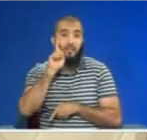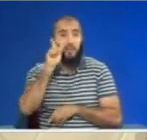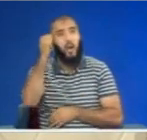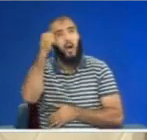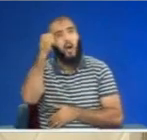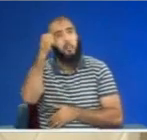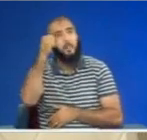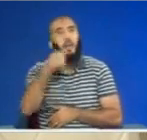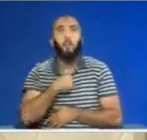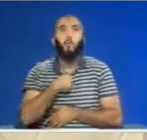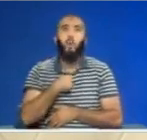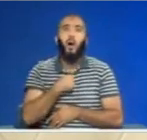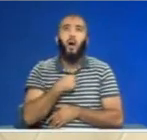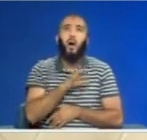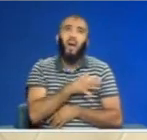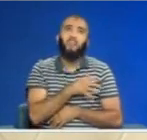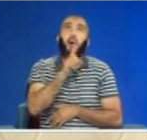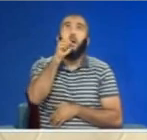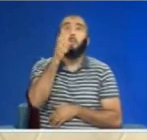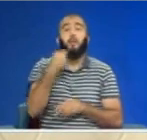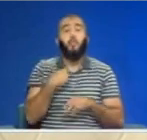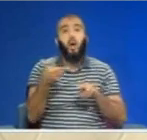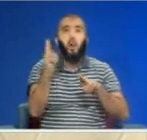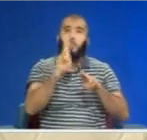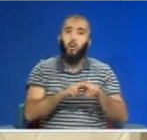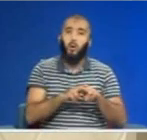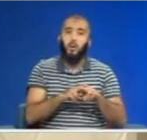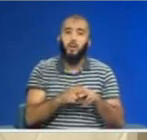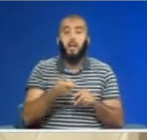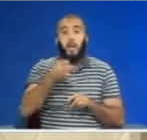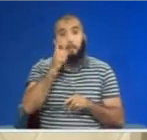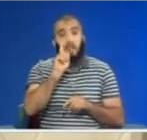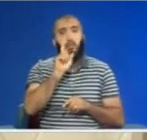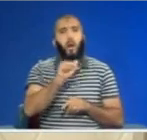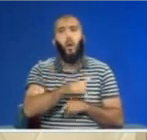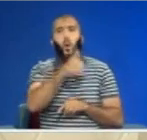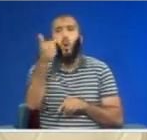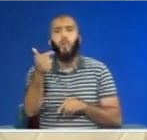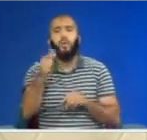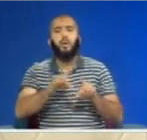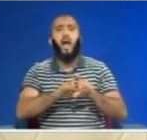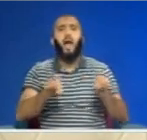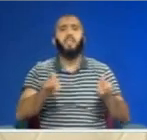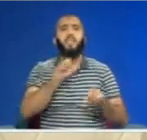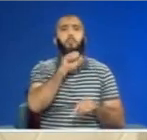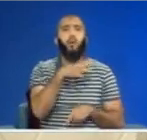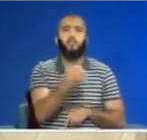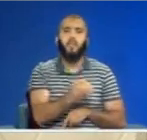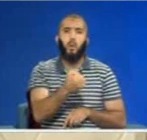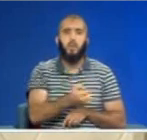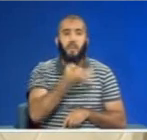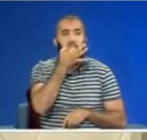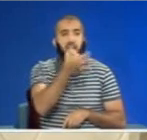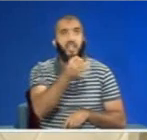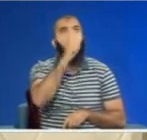هدفها يشمل الرجال والنساء، لكن في حديث آخر اللي يقول فيه النبي صلى الله عليه وسلم: لعن